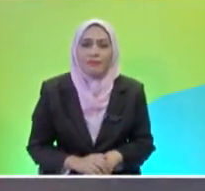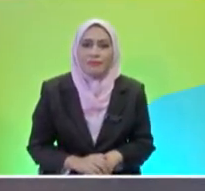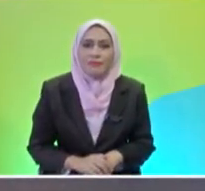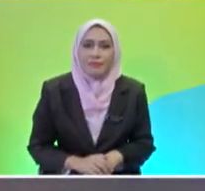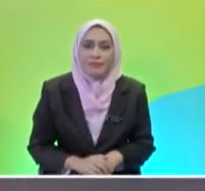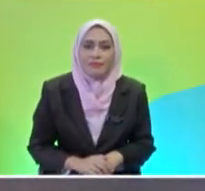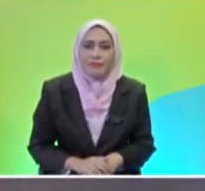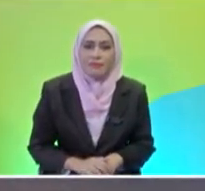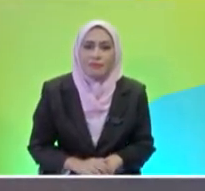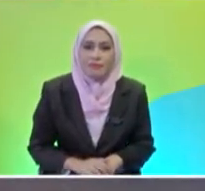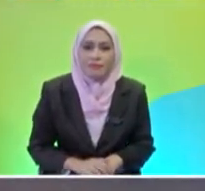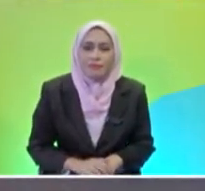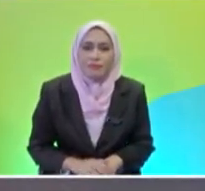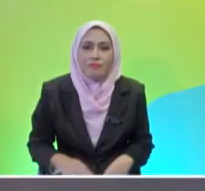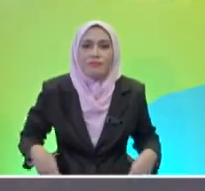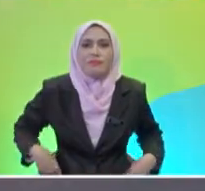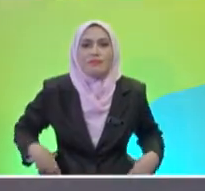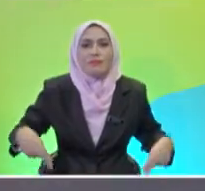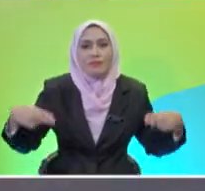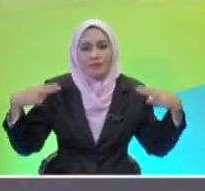Apakah dia? Hidup, cikgu.